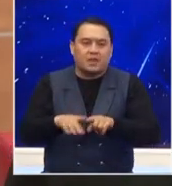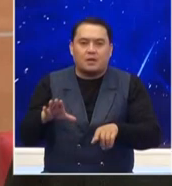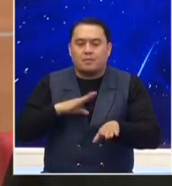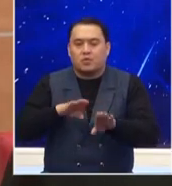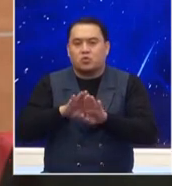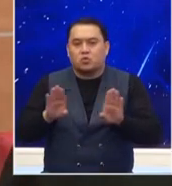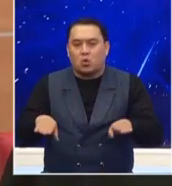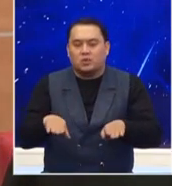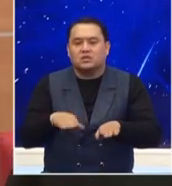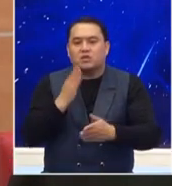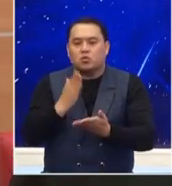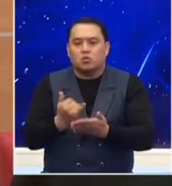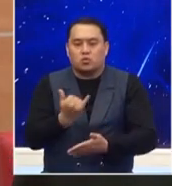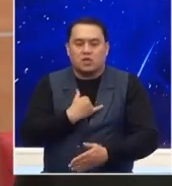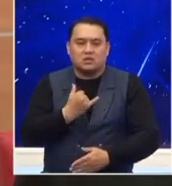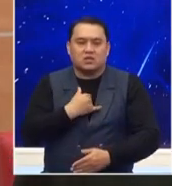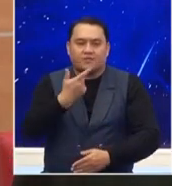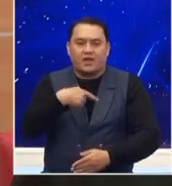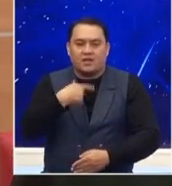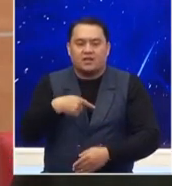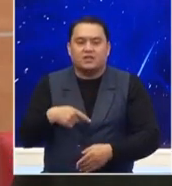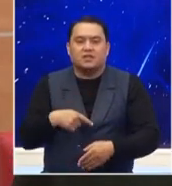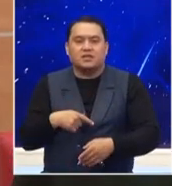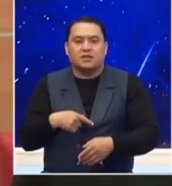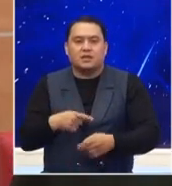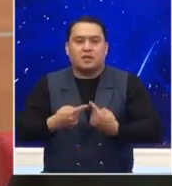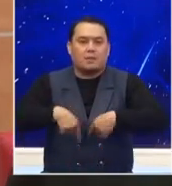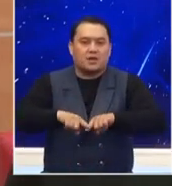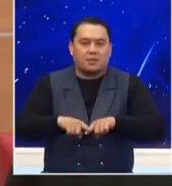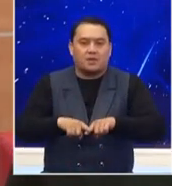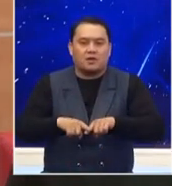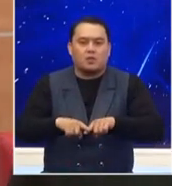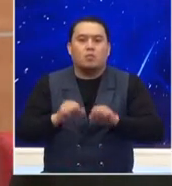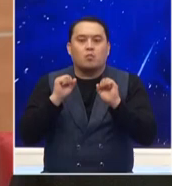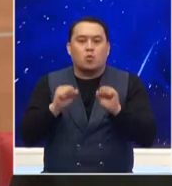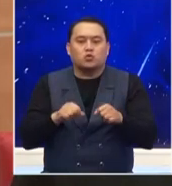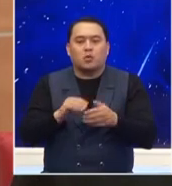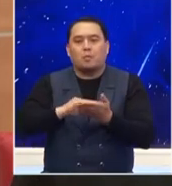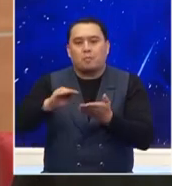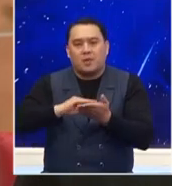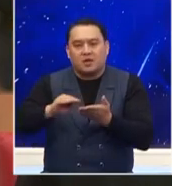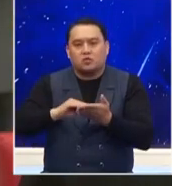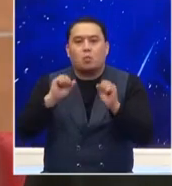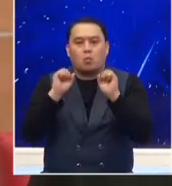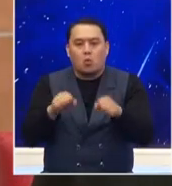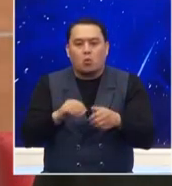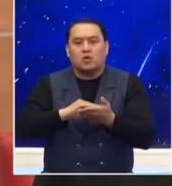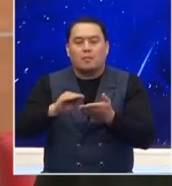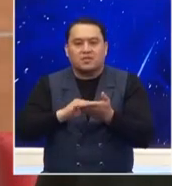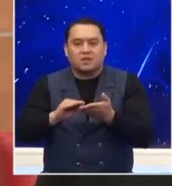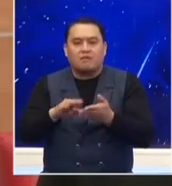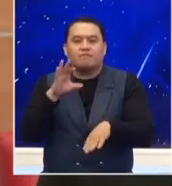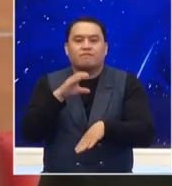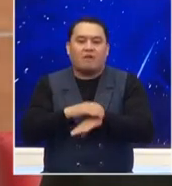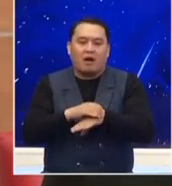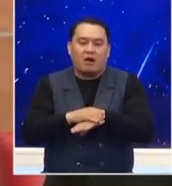В этих социальных сетях у нас есть свои личные странички департамента, куда пишут и могут написать о тех